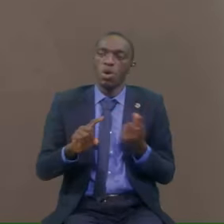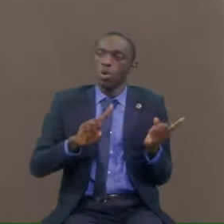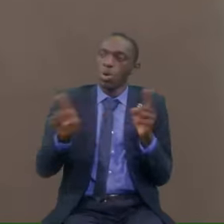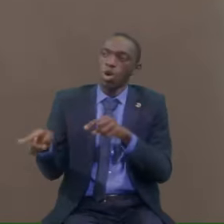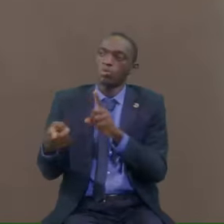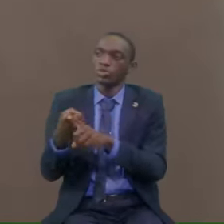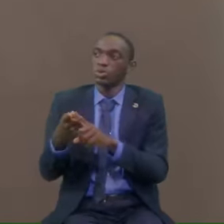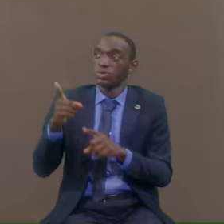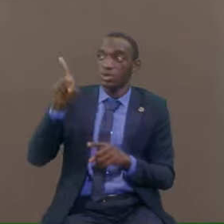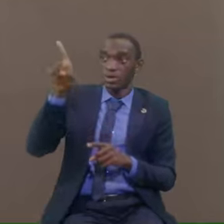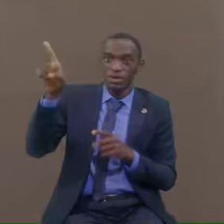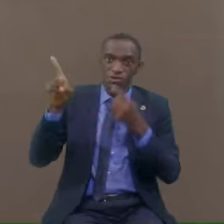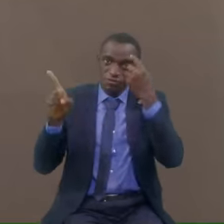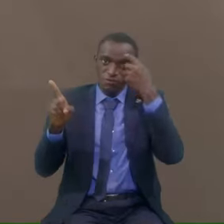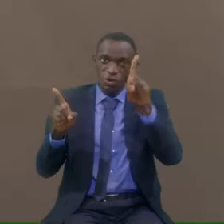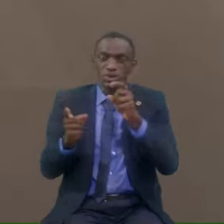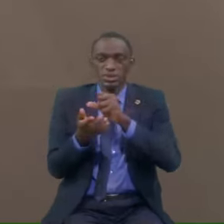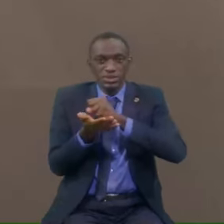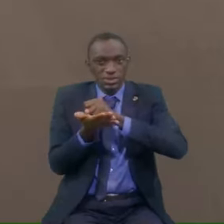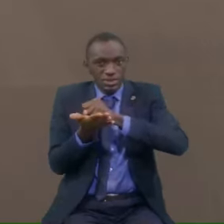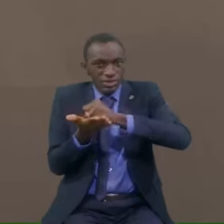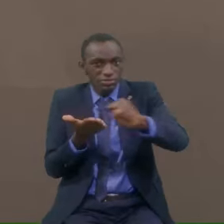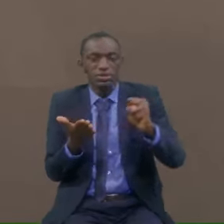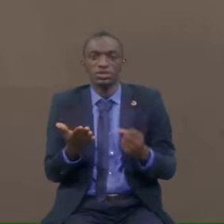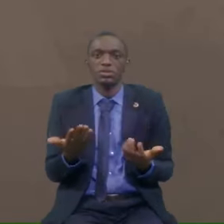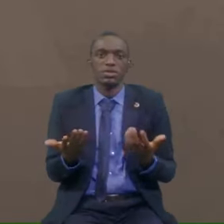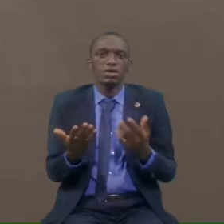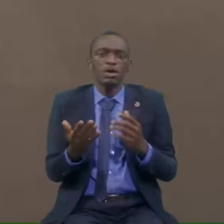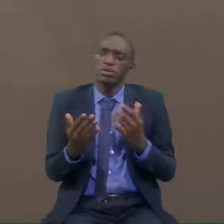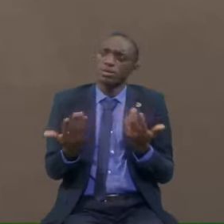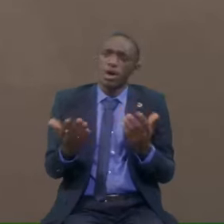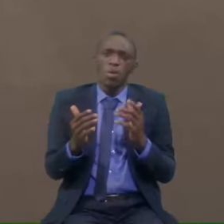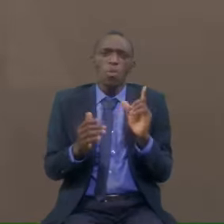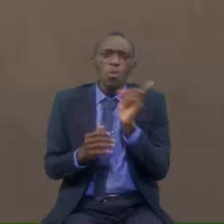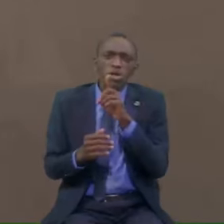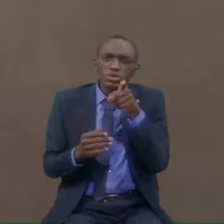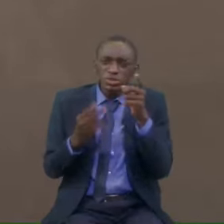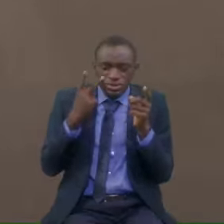lui pour la sanctification. Où est-ce que vous voyez ça?